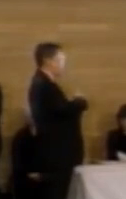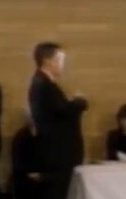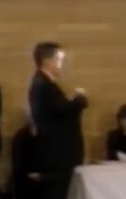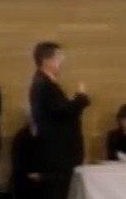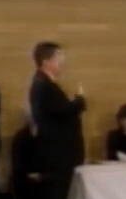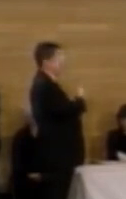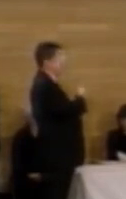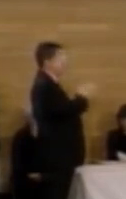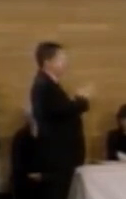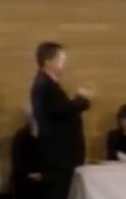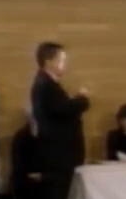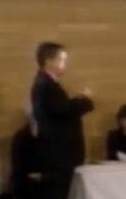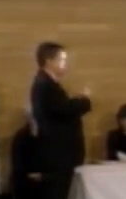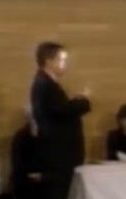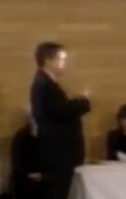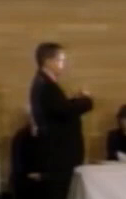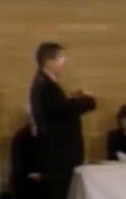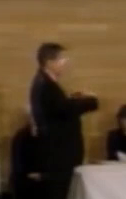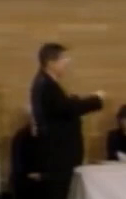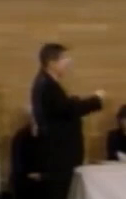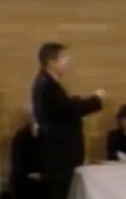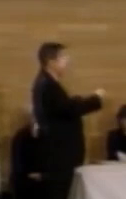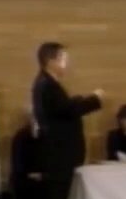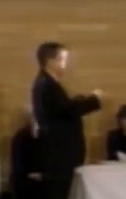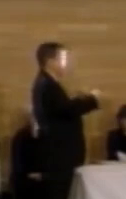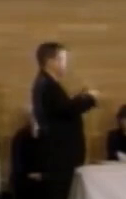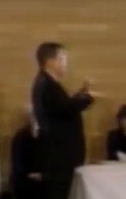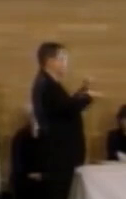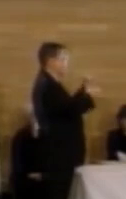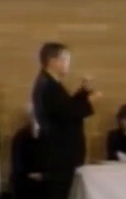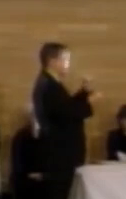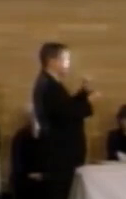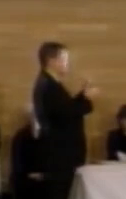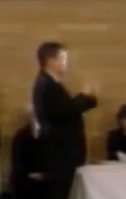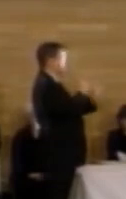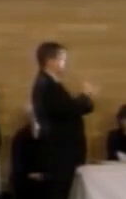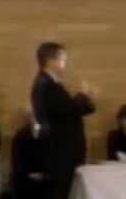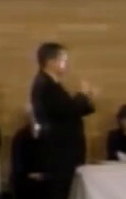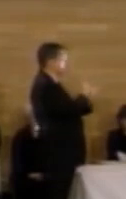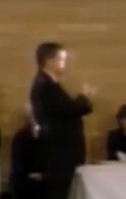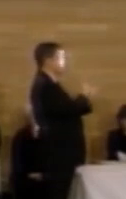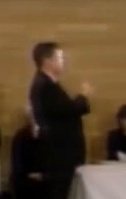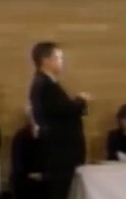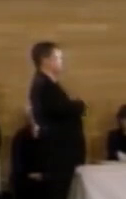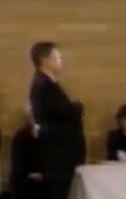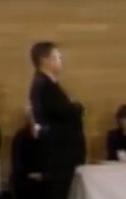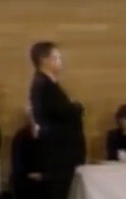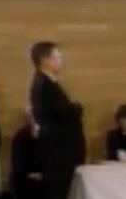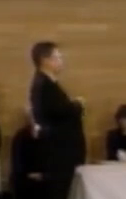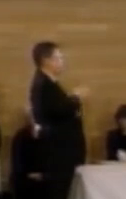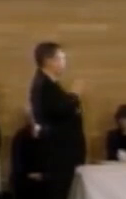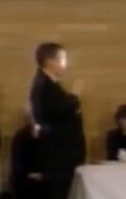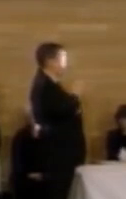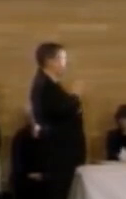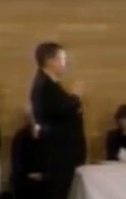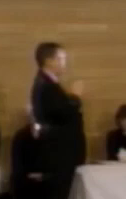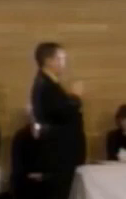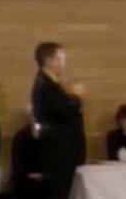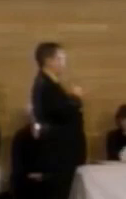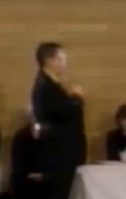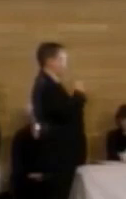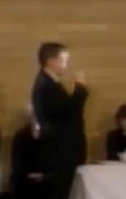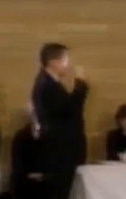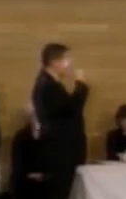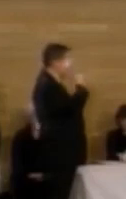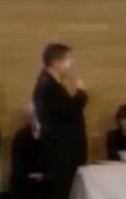族を失われたご遺族の方々の深い悲しみに思いをいたしますと、誠に痛恨の極みであ